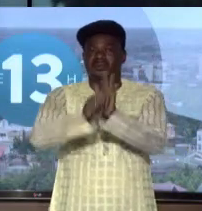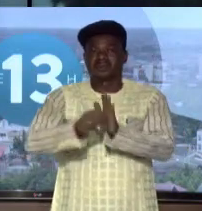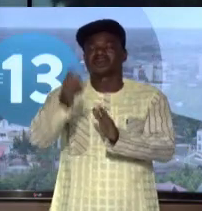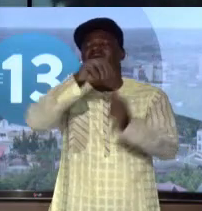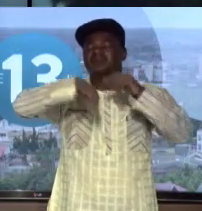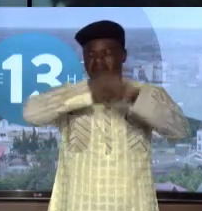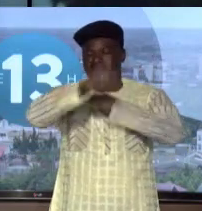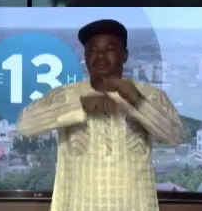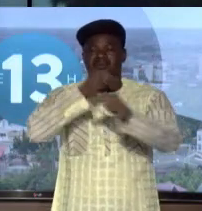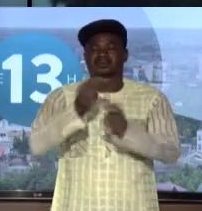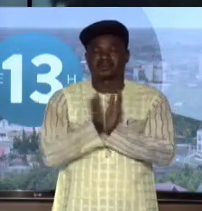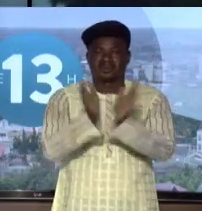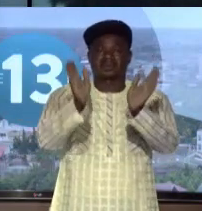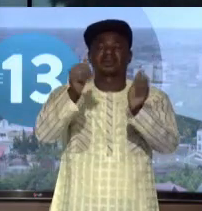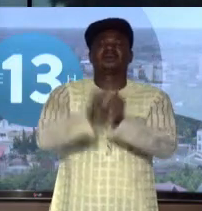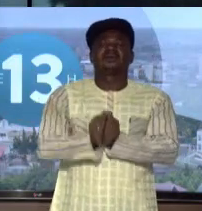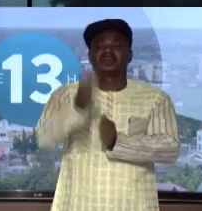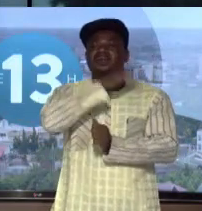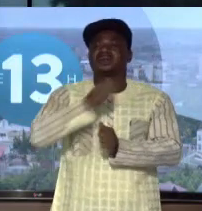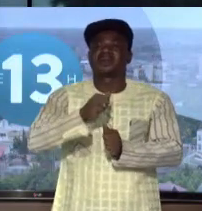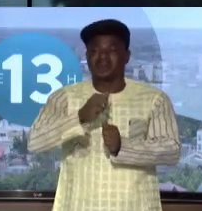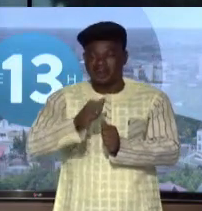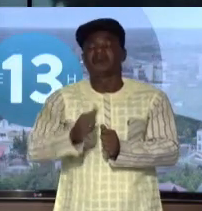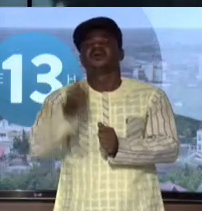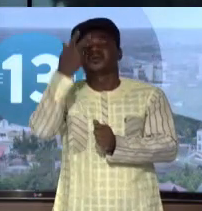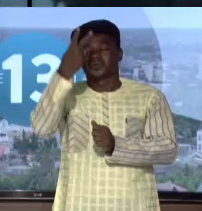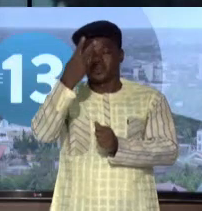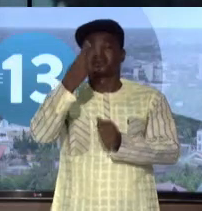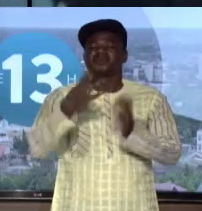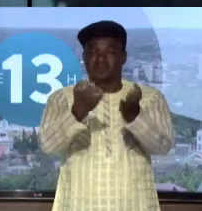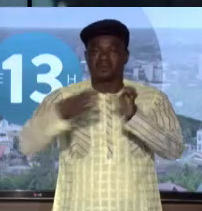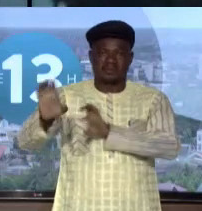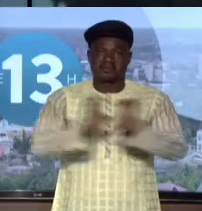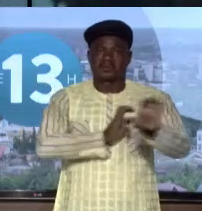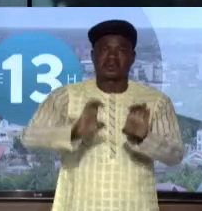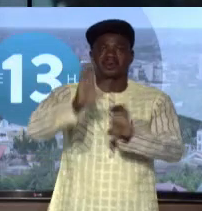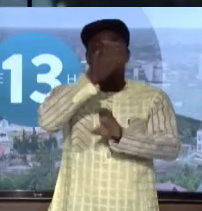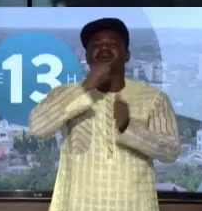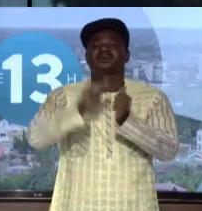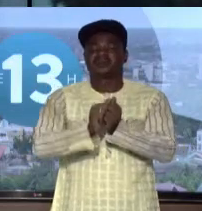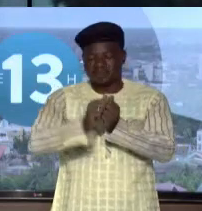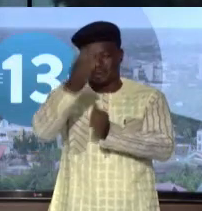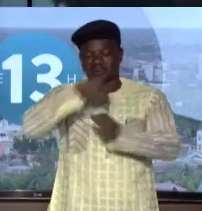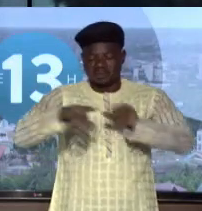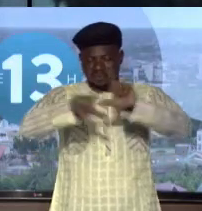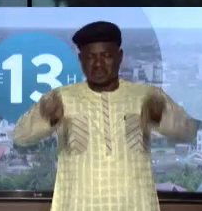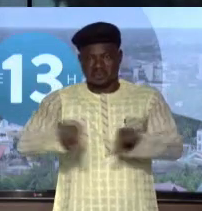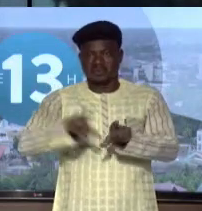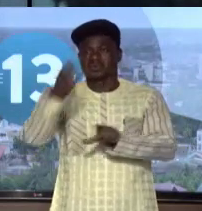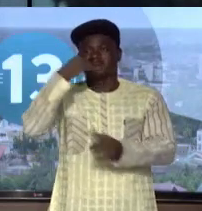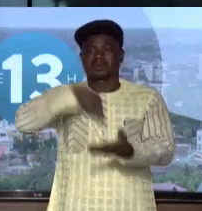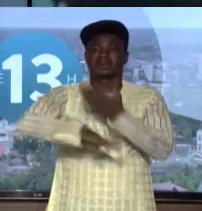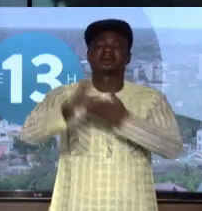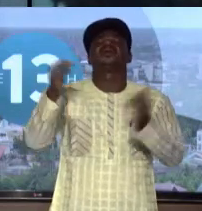de traitement de l'information financière. Les deux parties veulent faire de ces assujettis du tourisme des alliés dans la